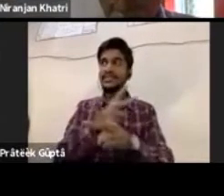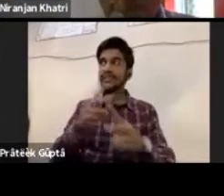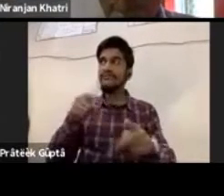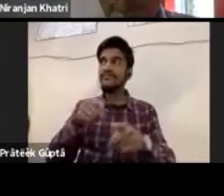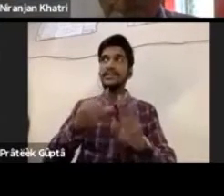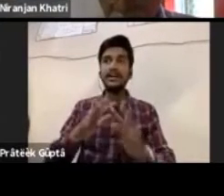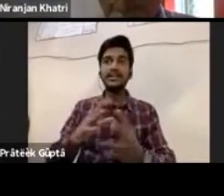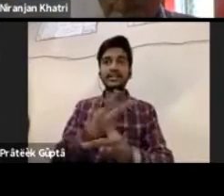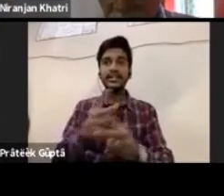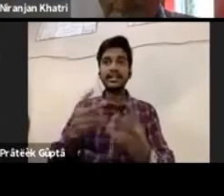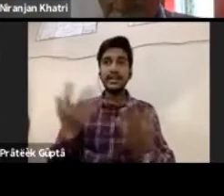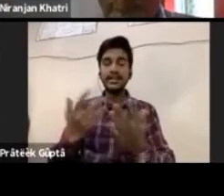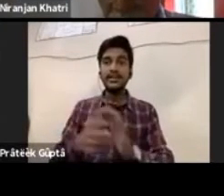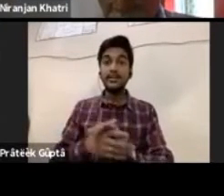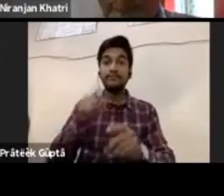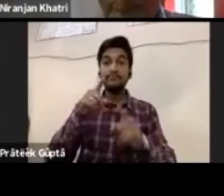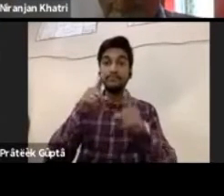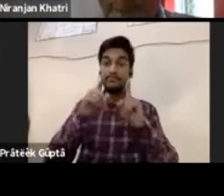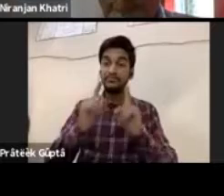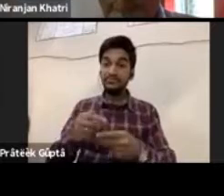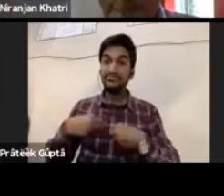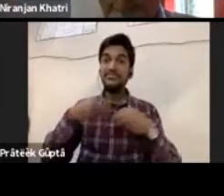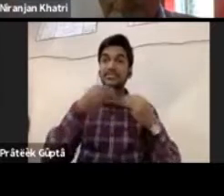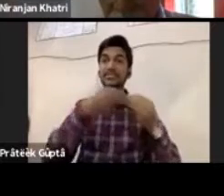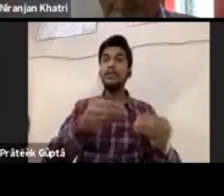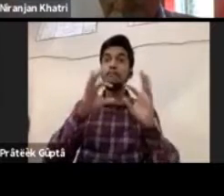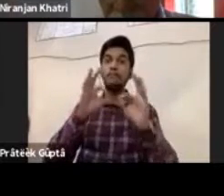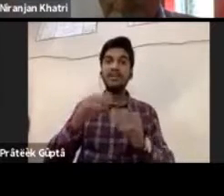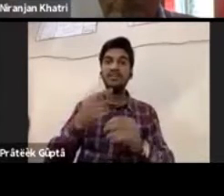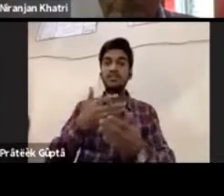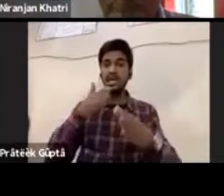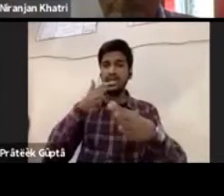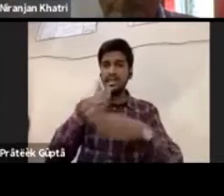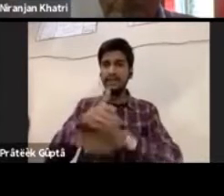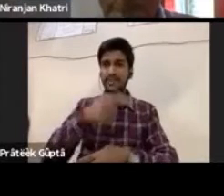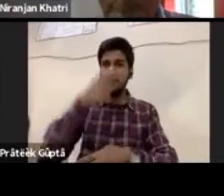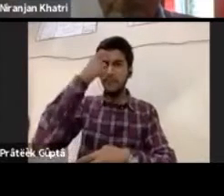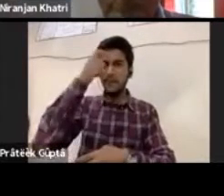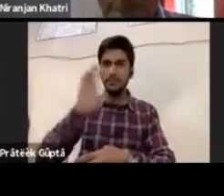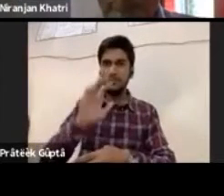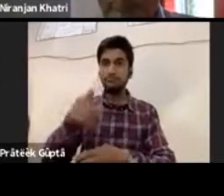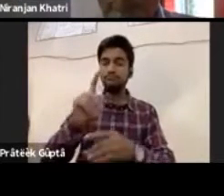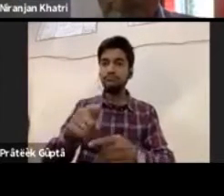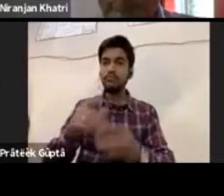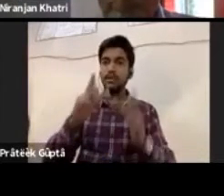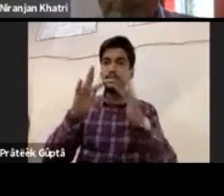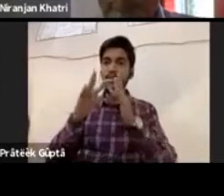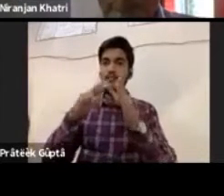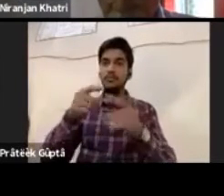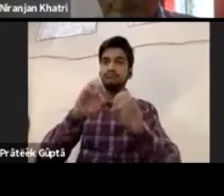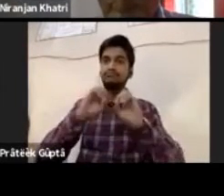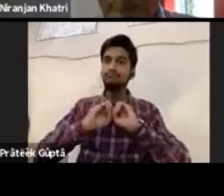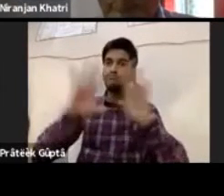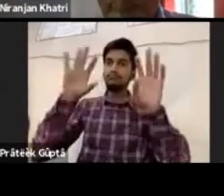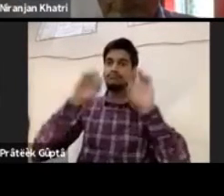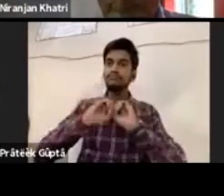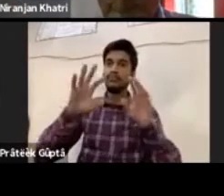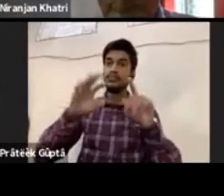प्रॉपर नहीं होता तो बहुत सारे इन्फेक्शन होने का रिस्क रहता है. So, मैंने एक और तब मैनुअल डेवलप किया मेंस्ट्रुअल मैनेजमेंट